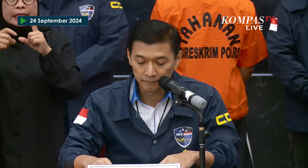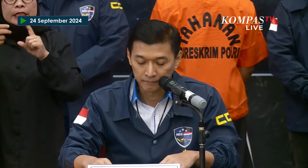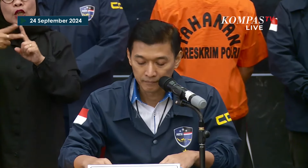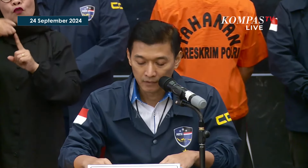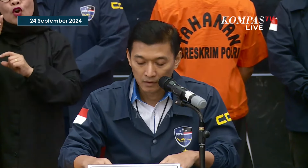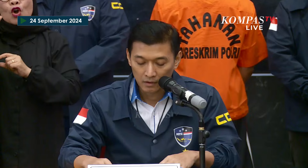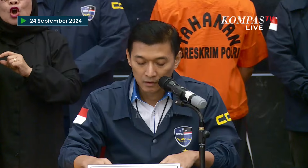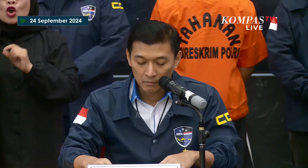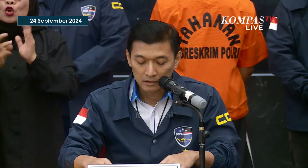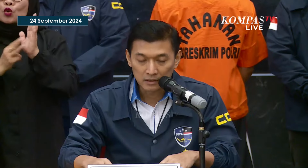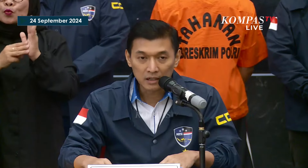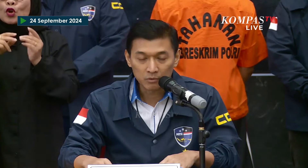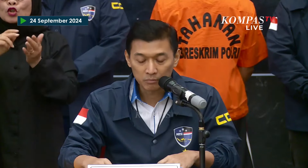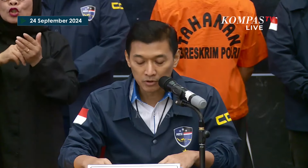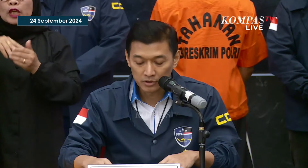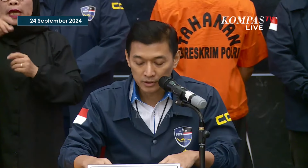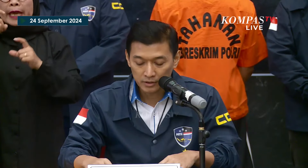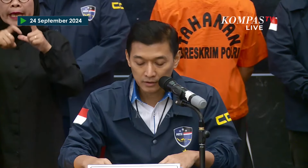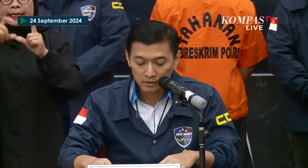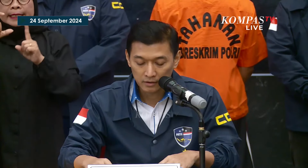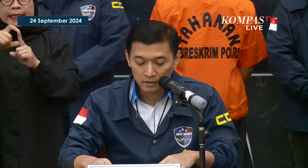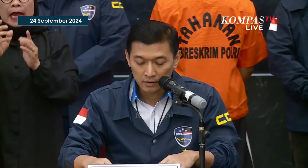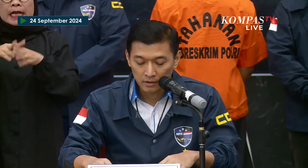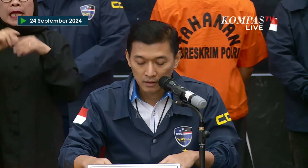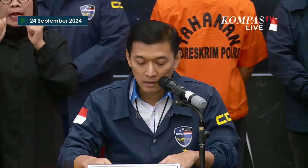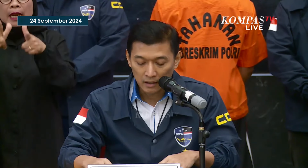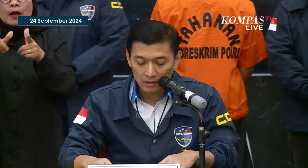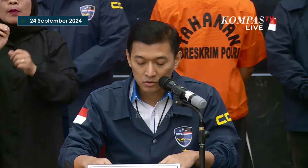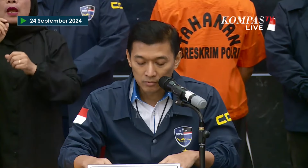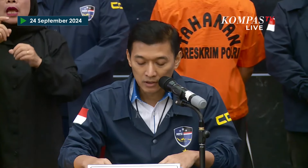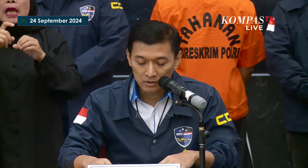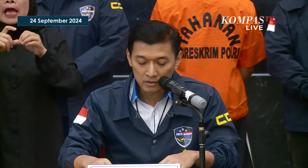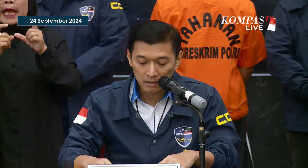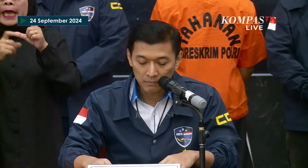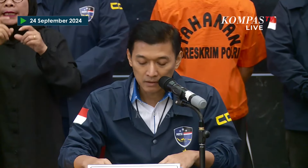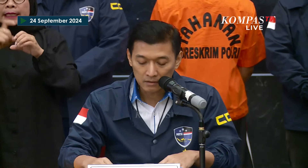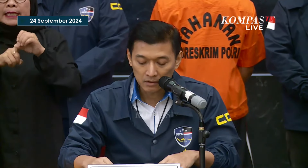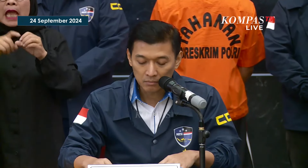bridgeforum.st. Berdasarkan laporan polisi